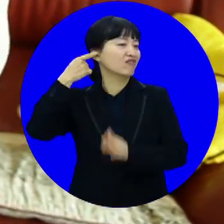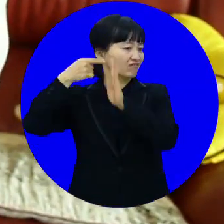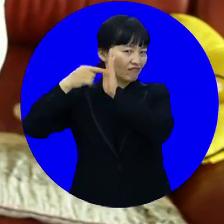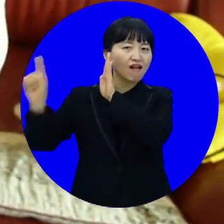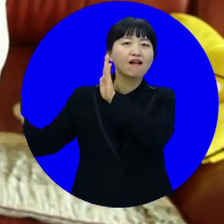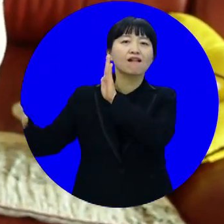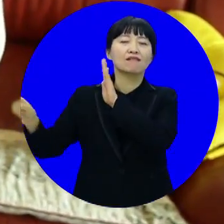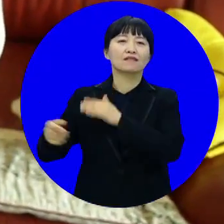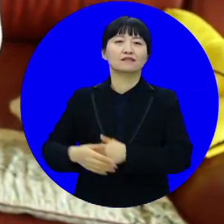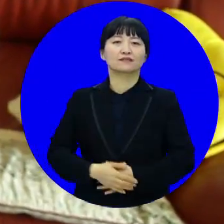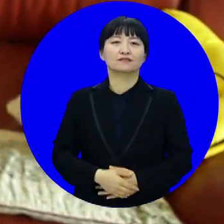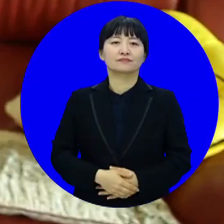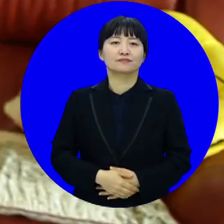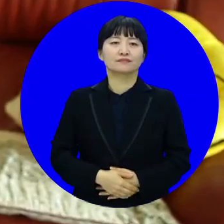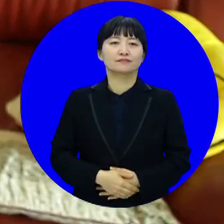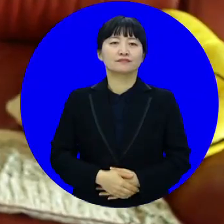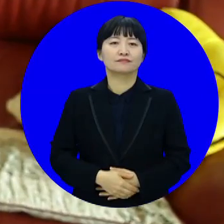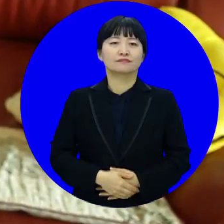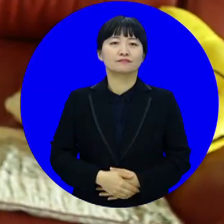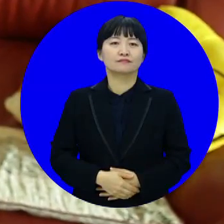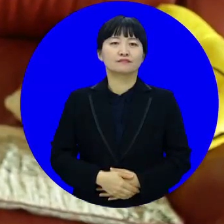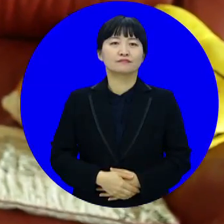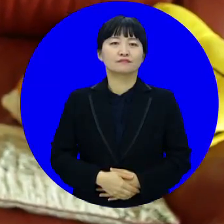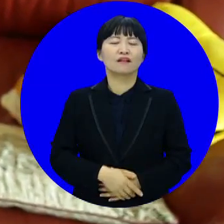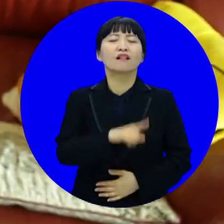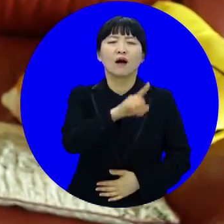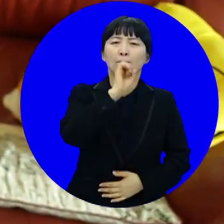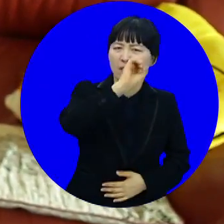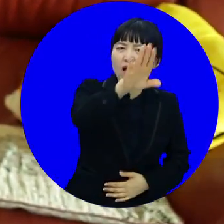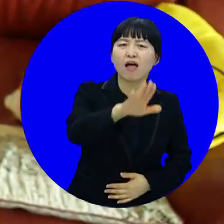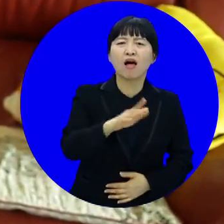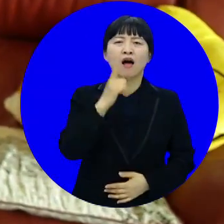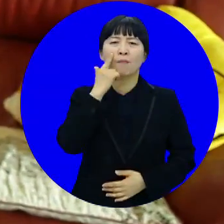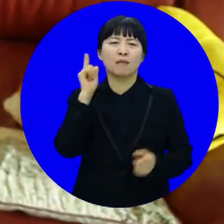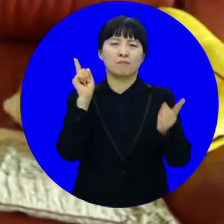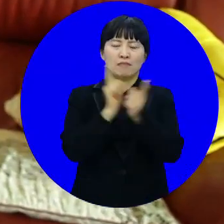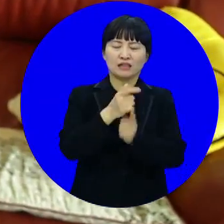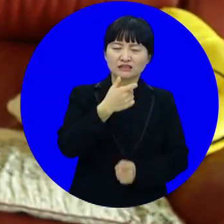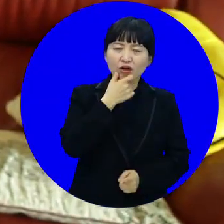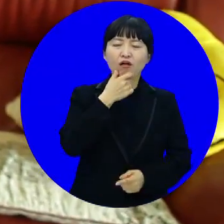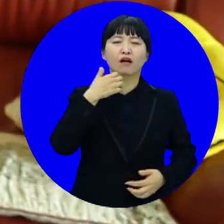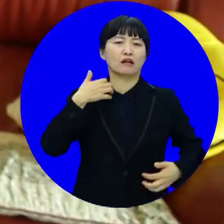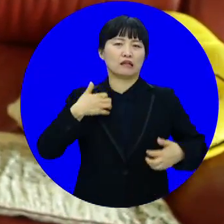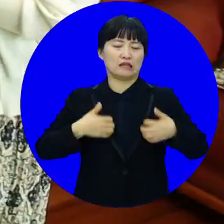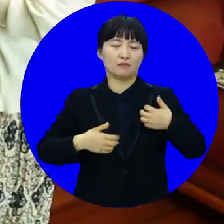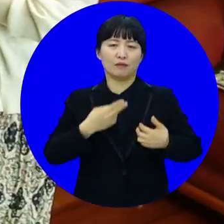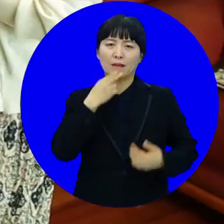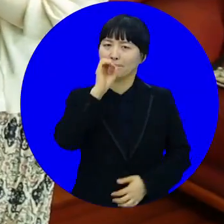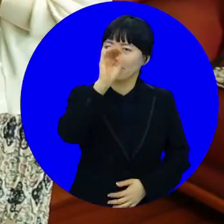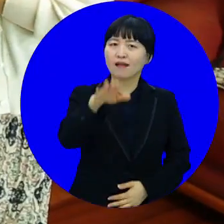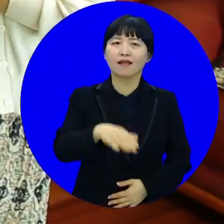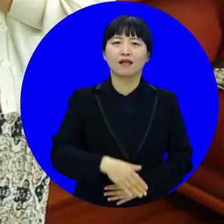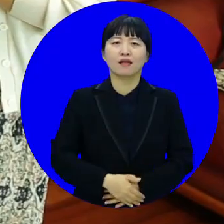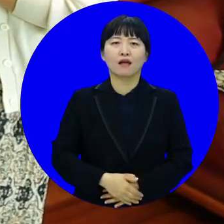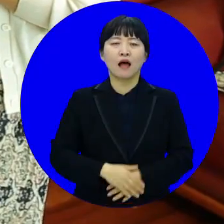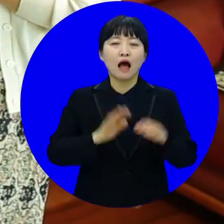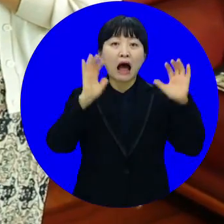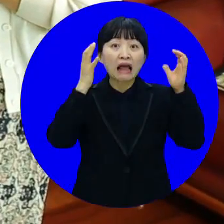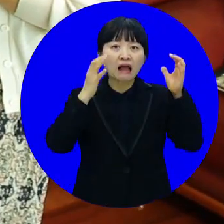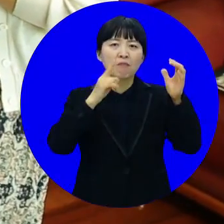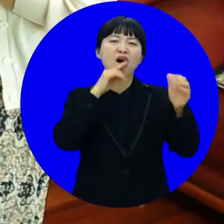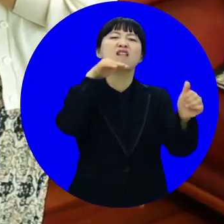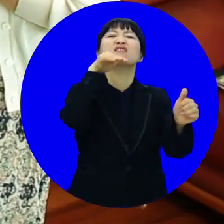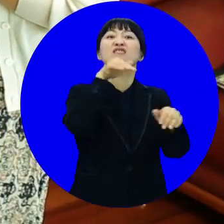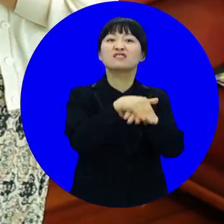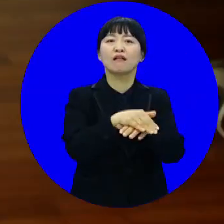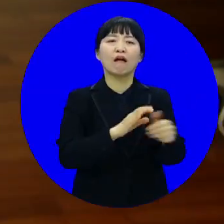엄마가 말해도 아빠 아무 소용 없어. 네가 말해 아빠 만나기 싫다고 재미없다고. 아이한테 저렇게 떠넘기는 것도 좋은 방법은